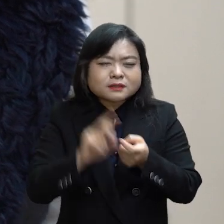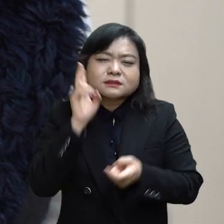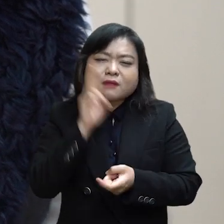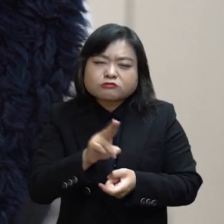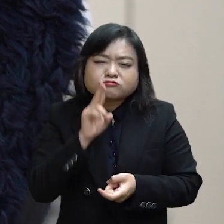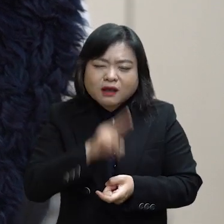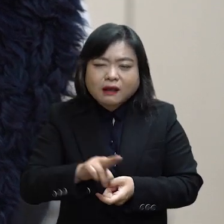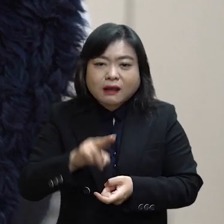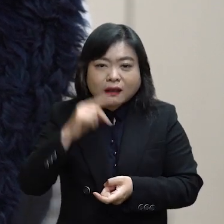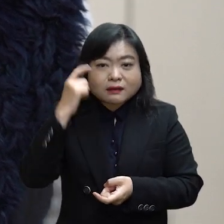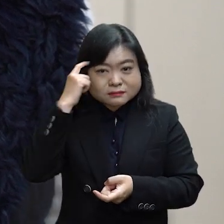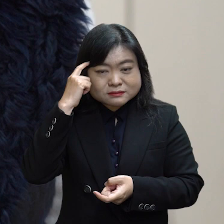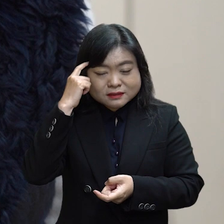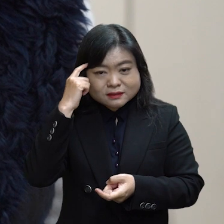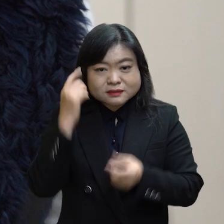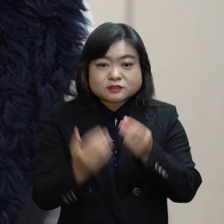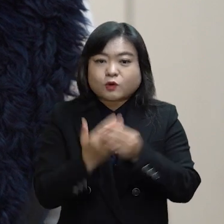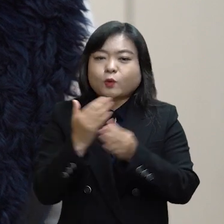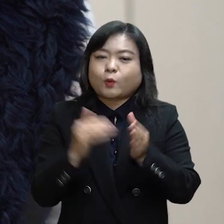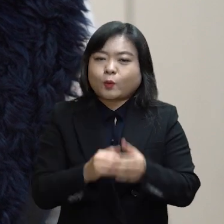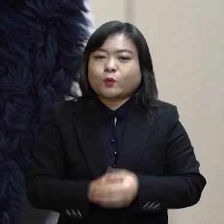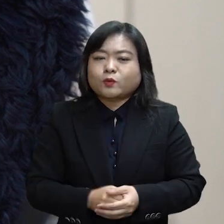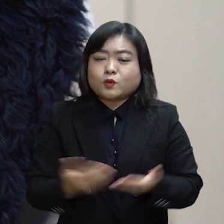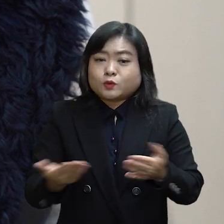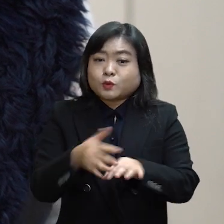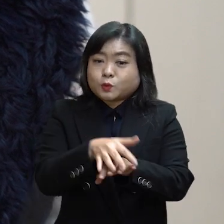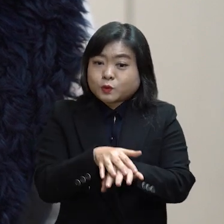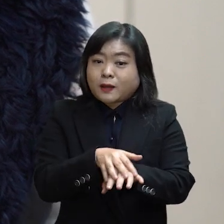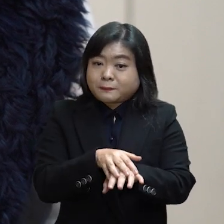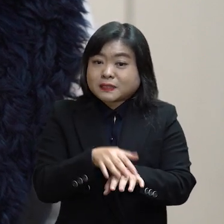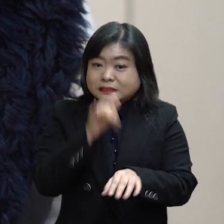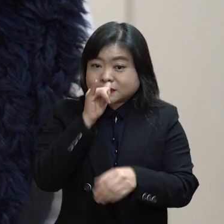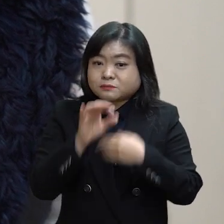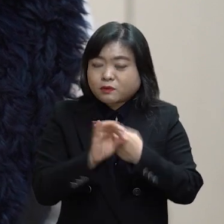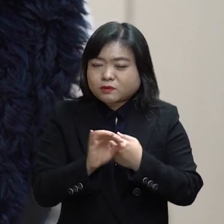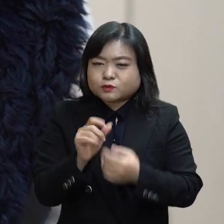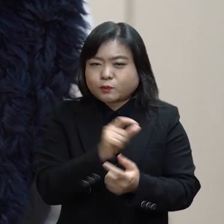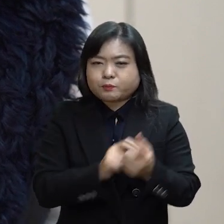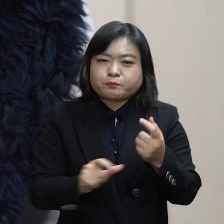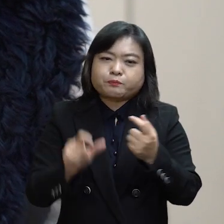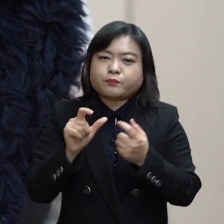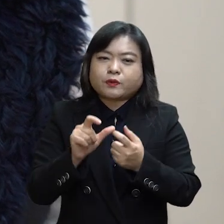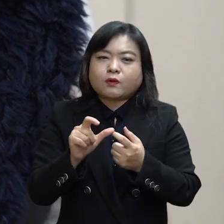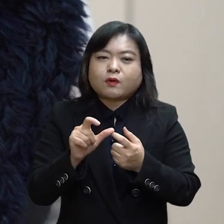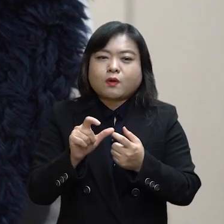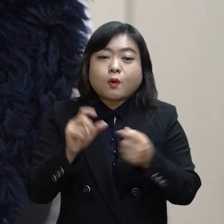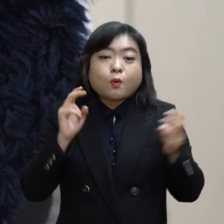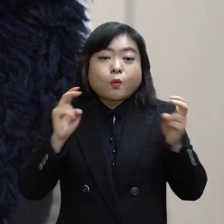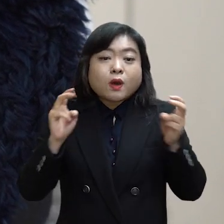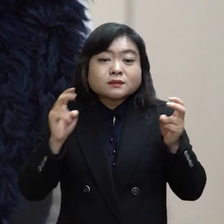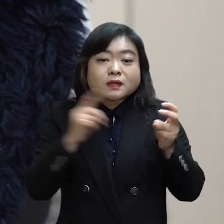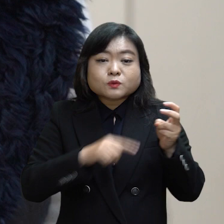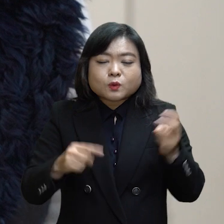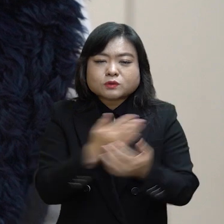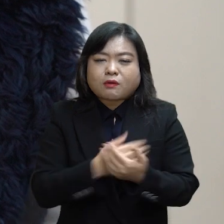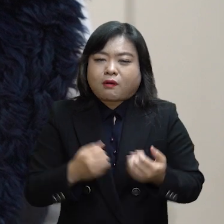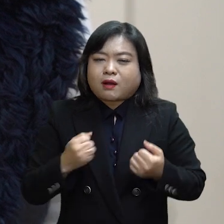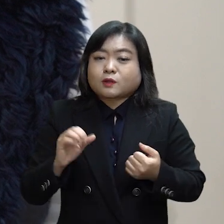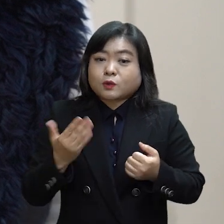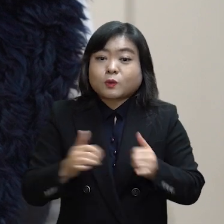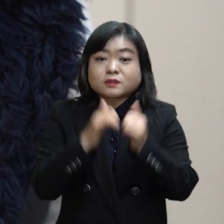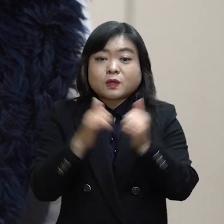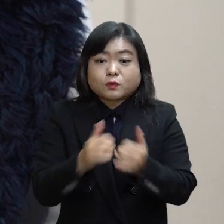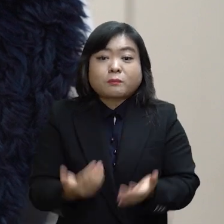들었고 근데 노동조합이 있으면 좀 더 회사도 좀 건강해지고 그럼 또